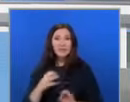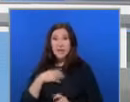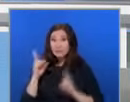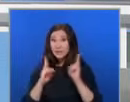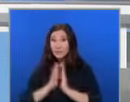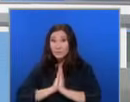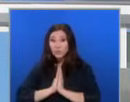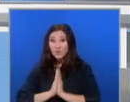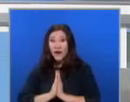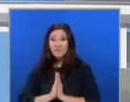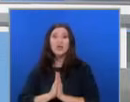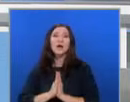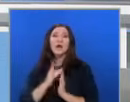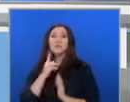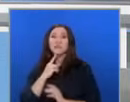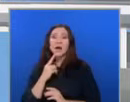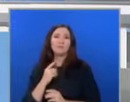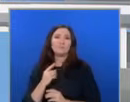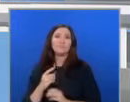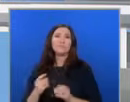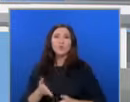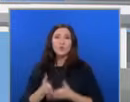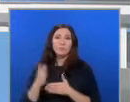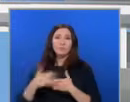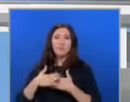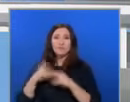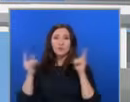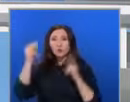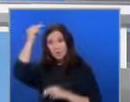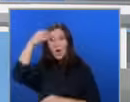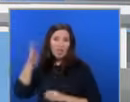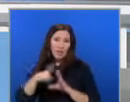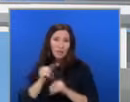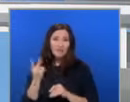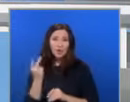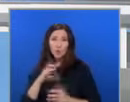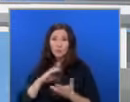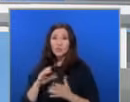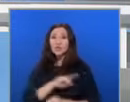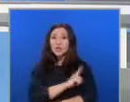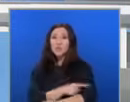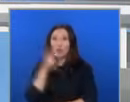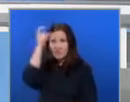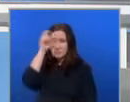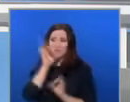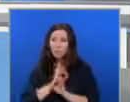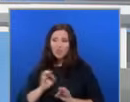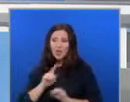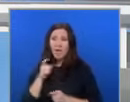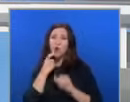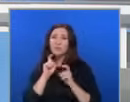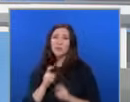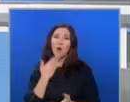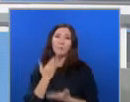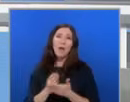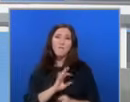СДС призовават за знакова подкрепа от ППДБ, те отказват. Втората политическа сила ДПС не е коментирала изобщо обявение в